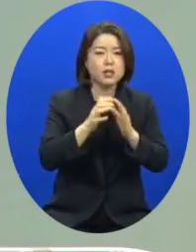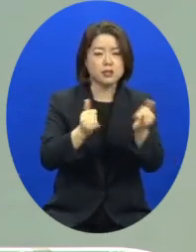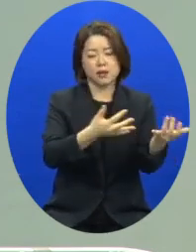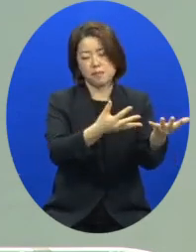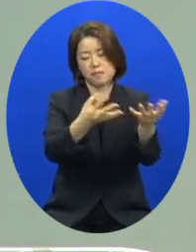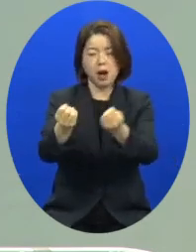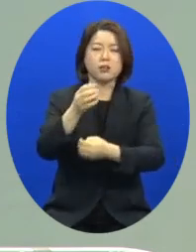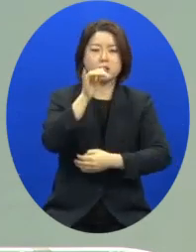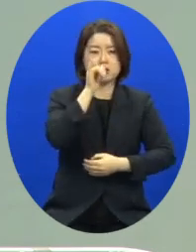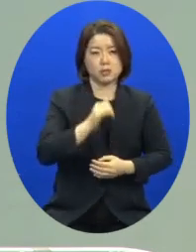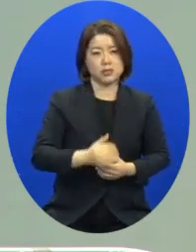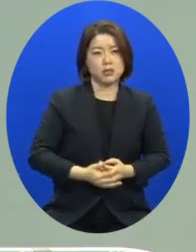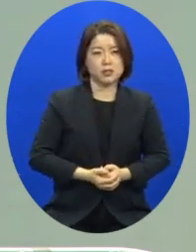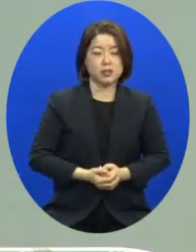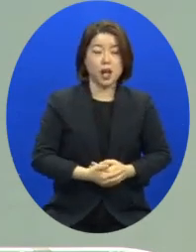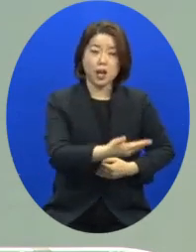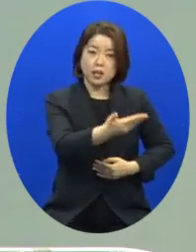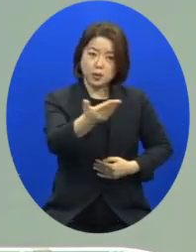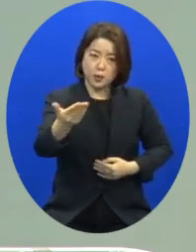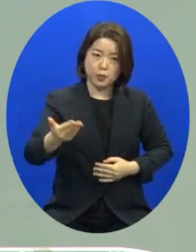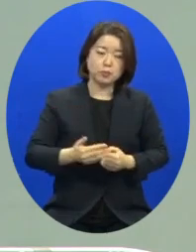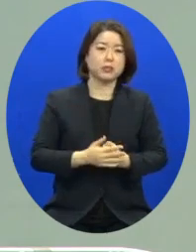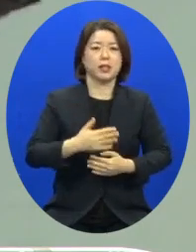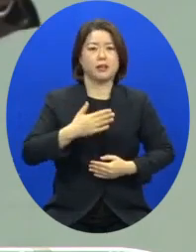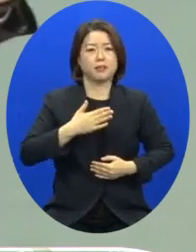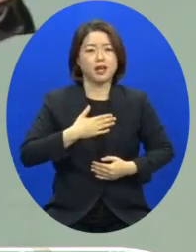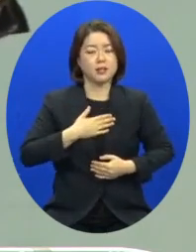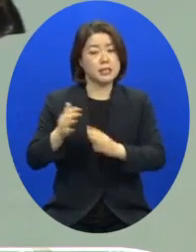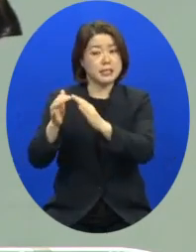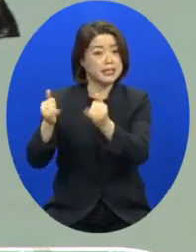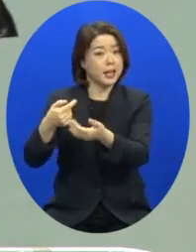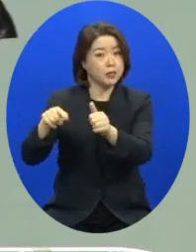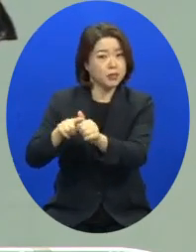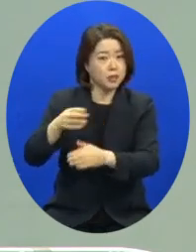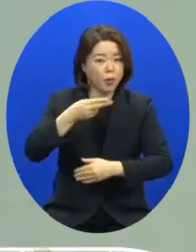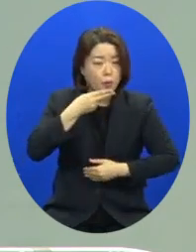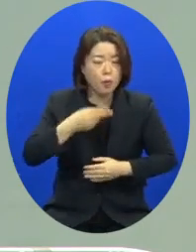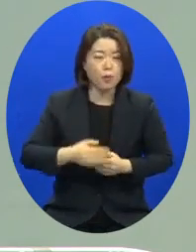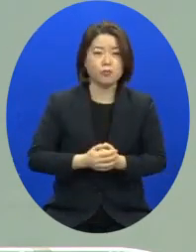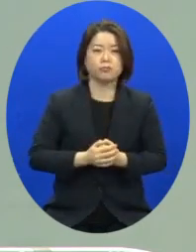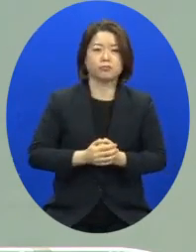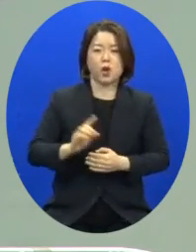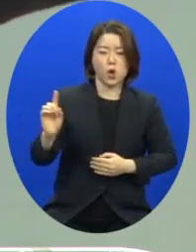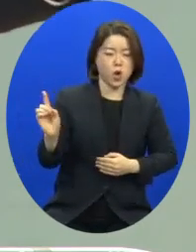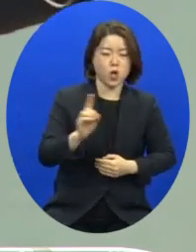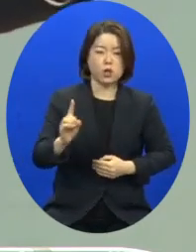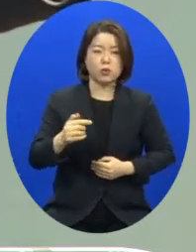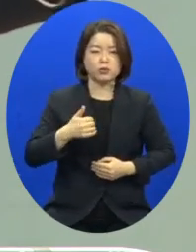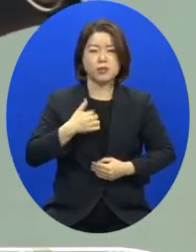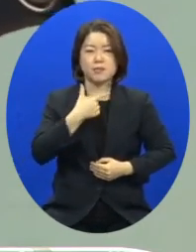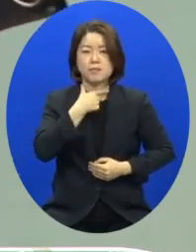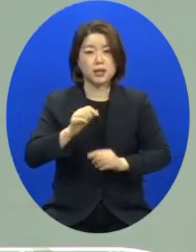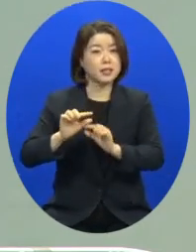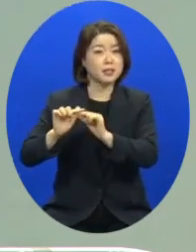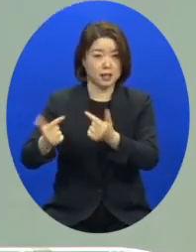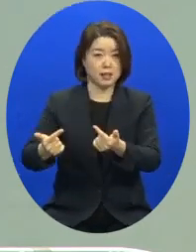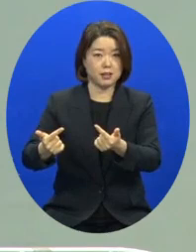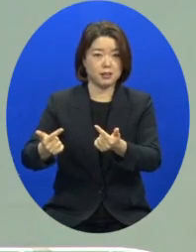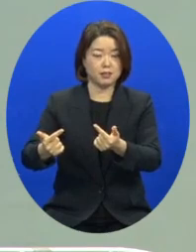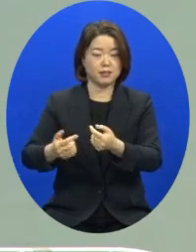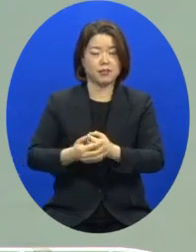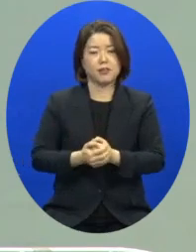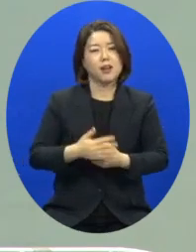많습니다. 여러분은 나는 사람 의지하지 않고 그 어떤 것도 내가 바라지 않고